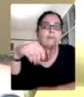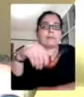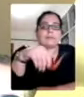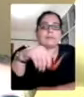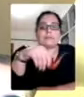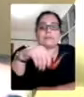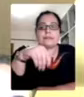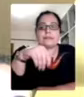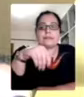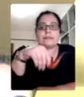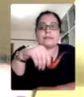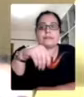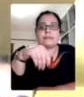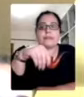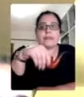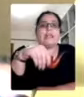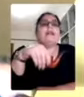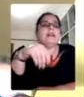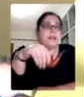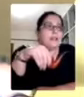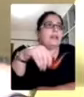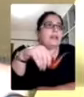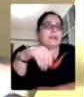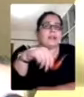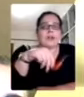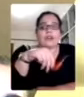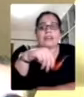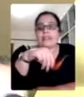O zaman iyi geceler dileyelim Elif Hanım herkese.